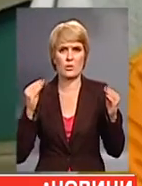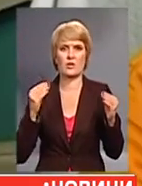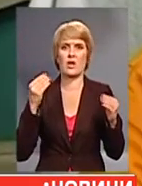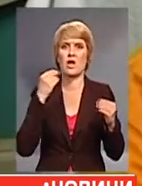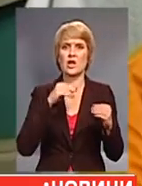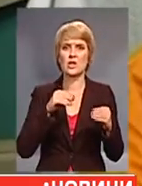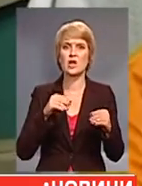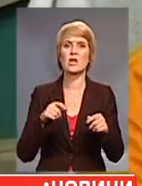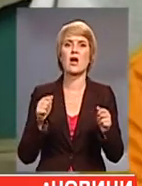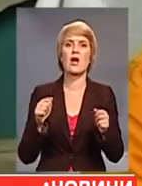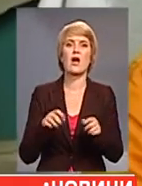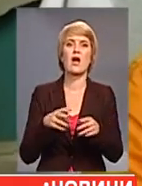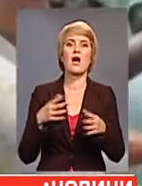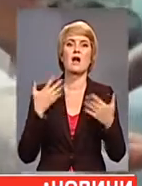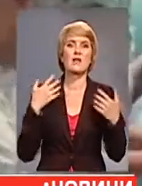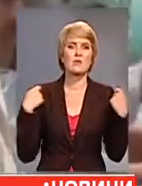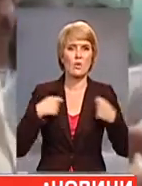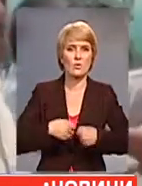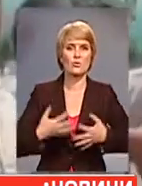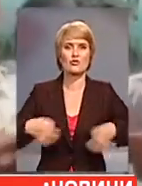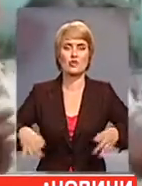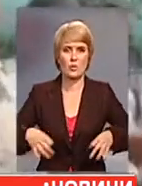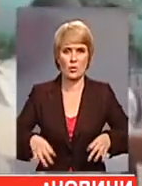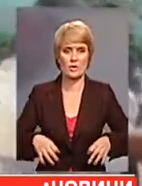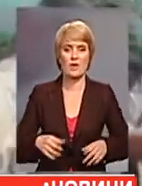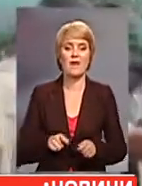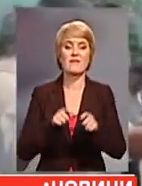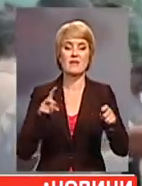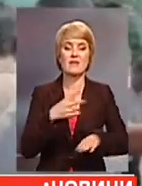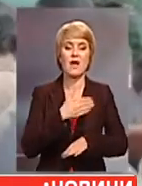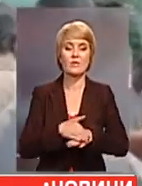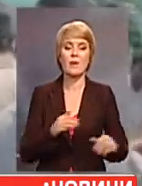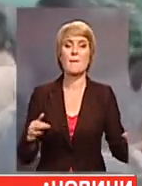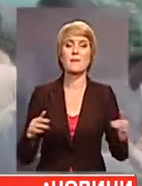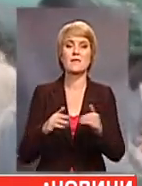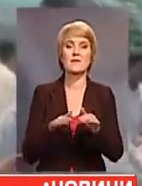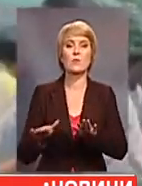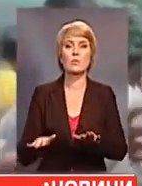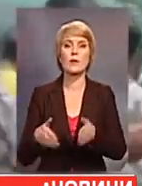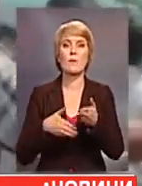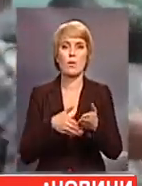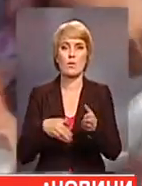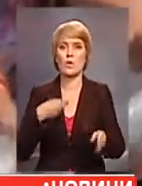носити бавовняні речі та широкий одяг. На вулицях відкрили пересувні пункти допомоги. Там роздають питну воду